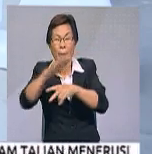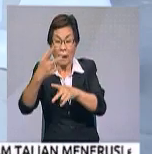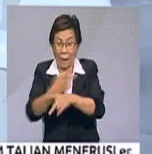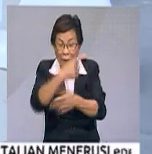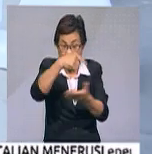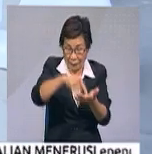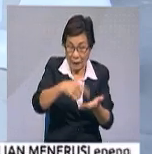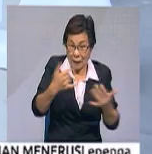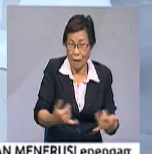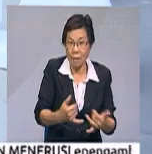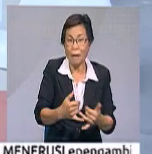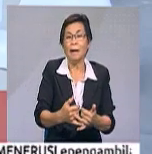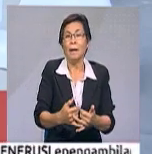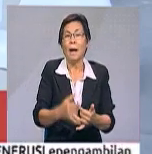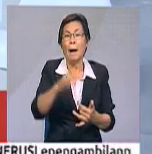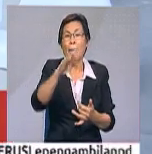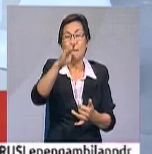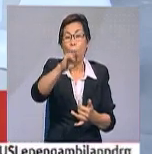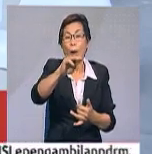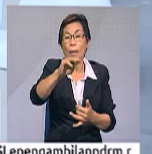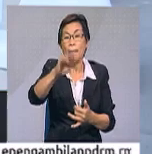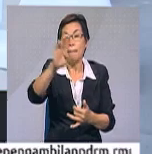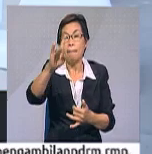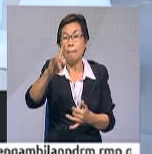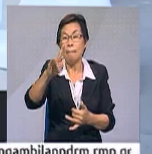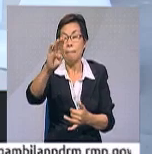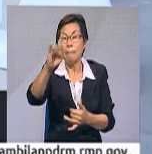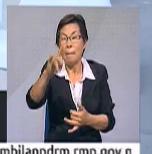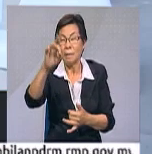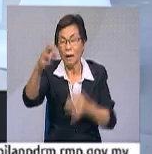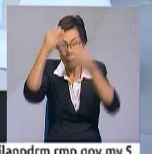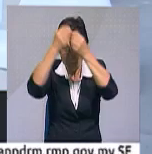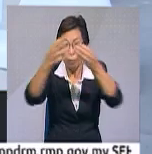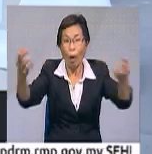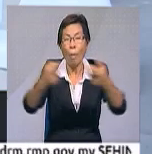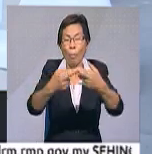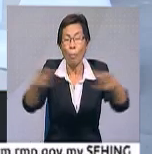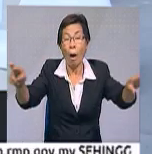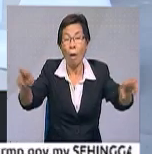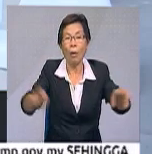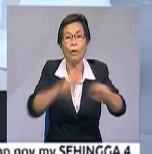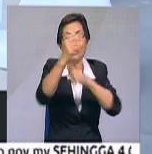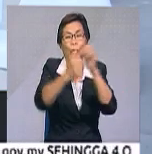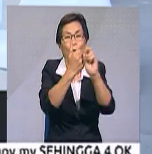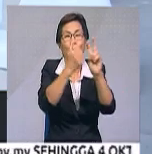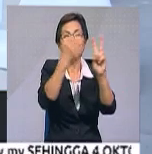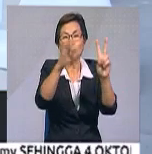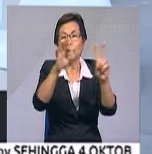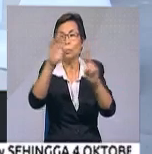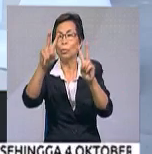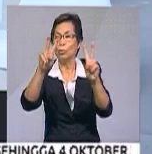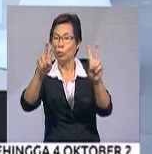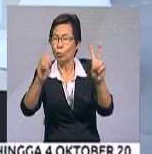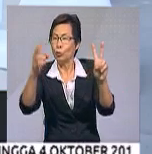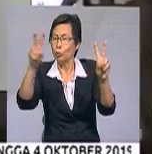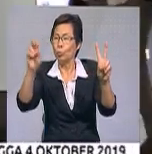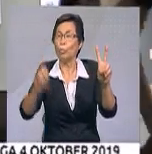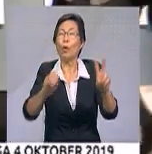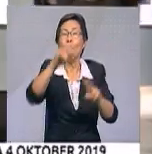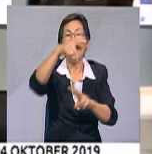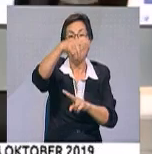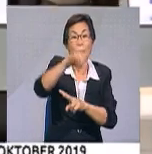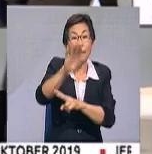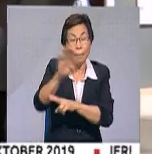ini, Tijani Muhammad Bande, mengisytiharkan pembukaan bagi sesi 2019-2020 Badan Dunia itu.